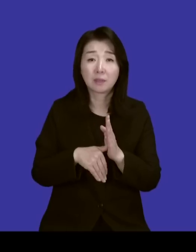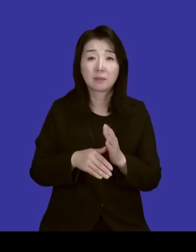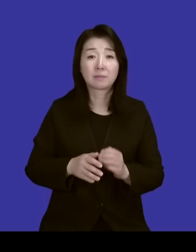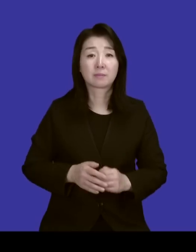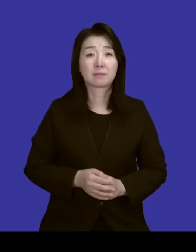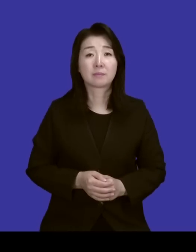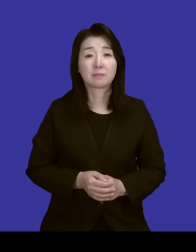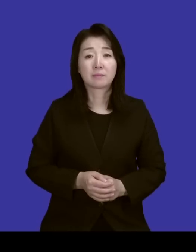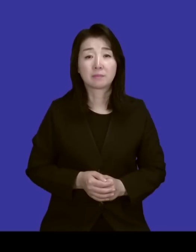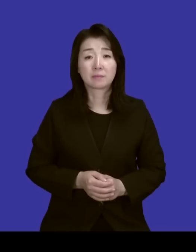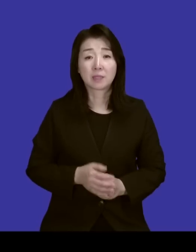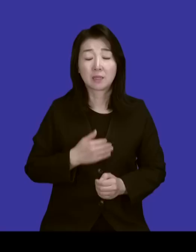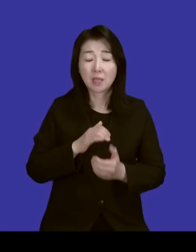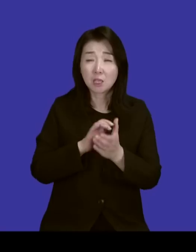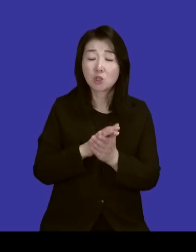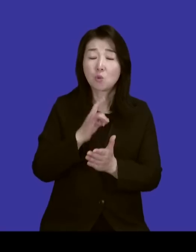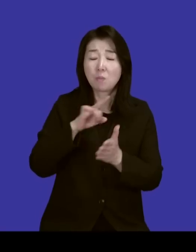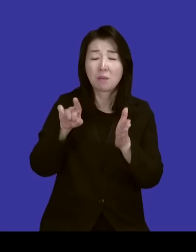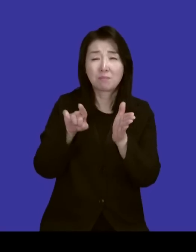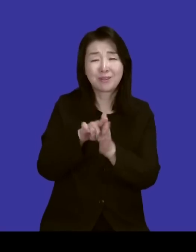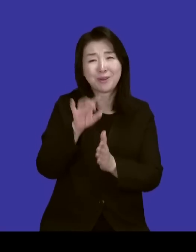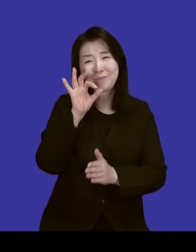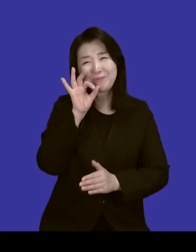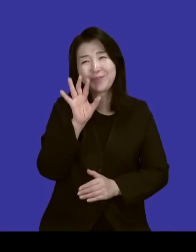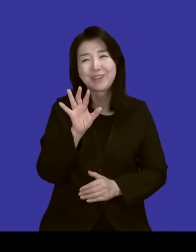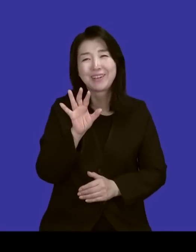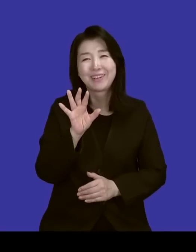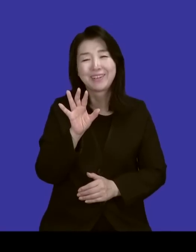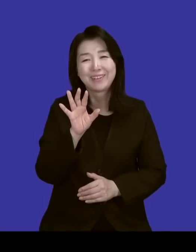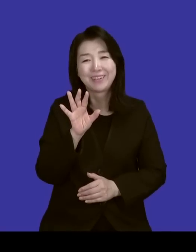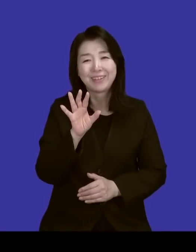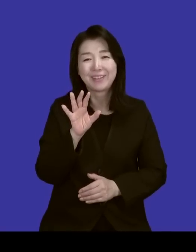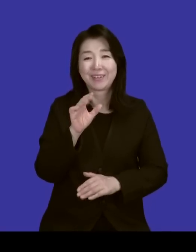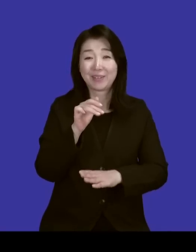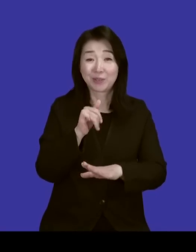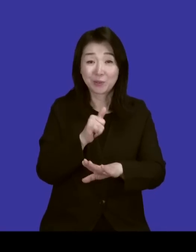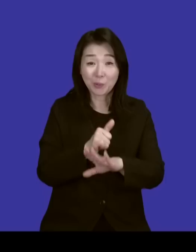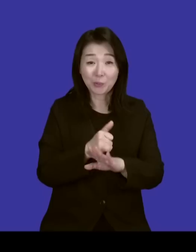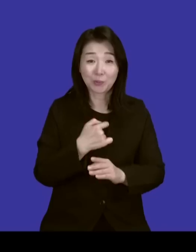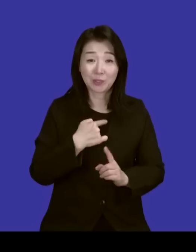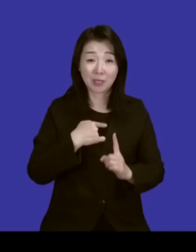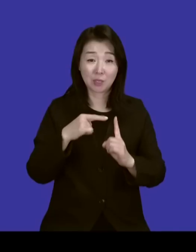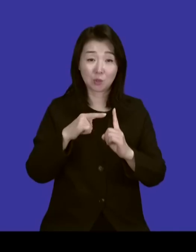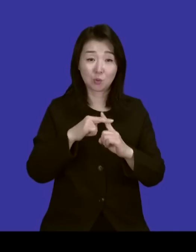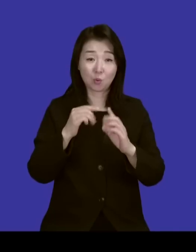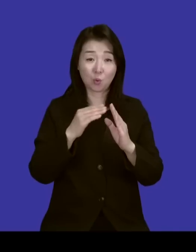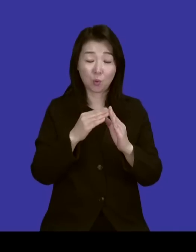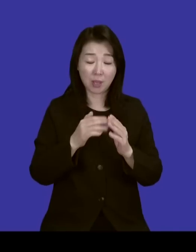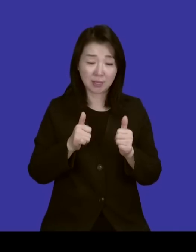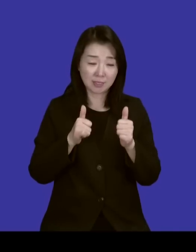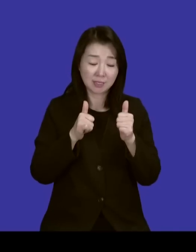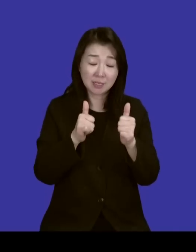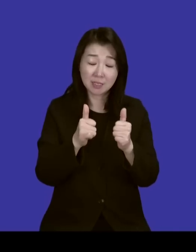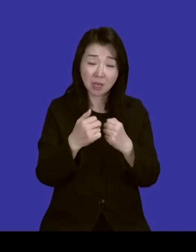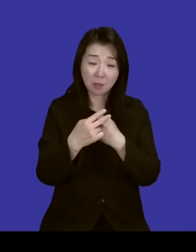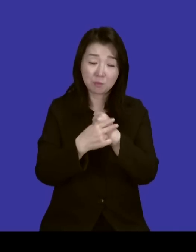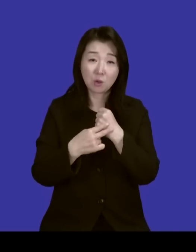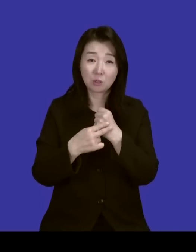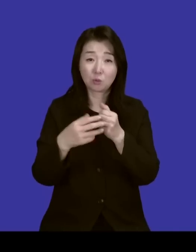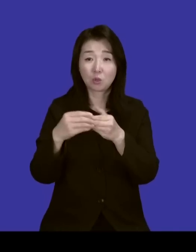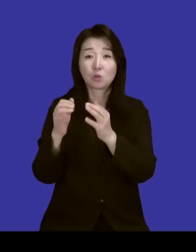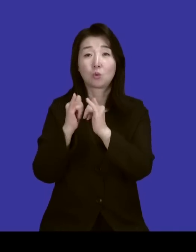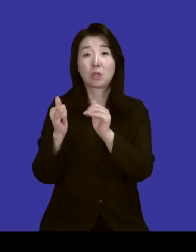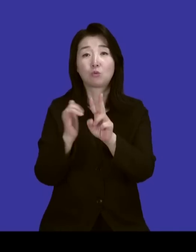그러다가 제 기도만 믿을 수가 없더라고요. 그래서 제가 교회에 아주 신실한 평신도 지도자 한 두